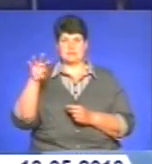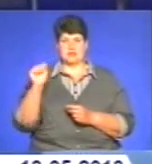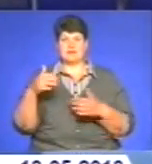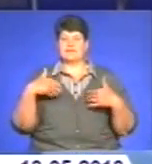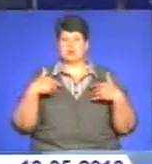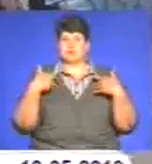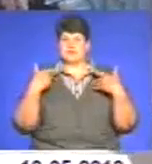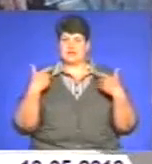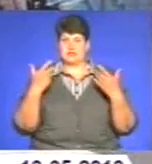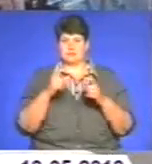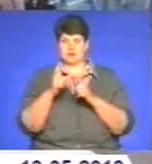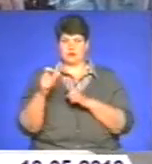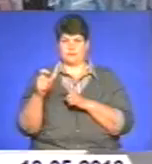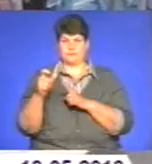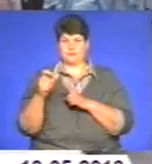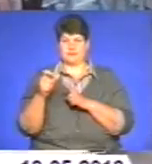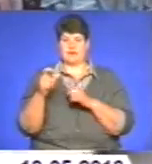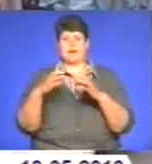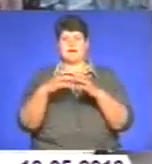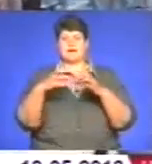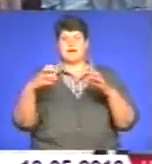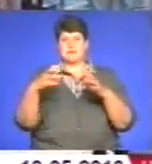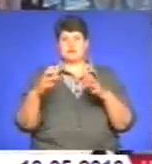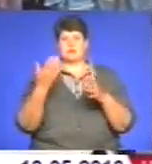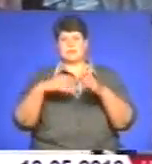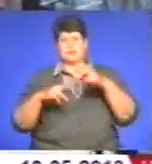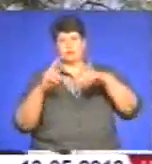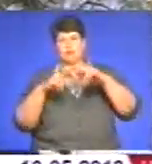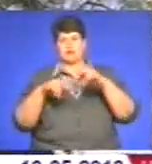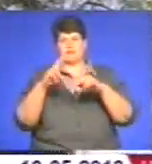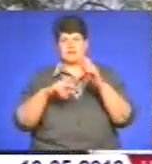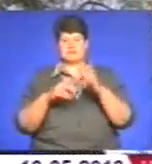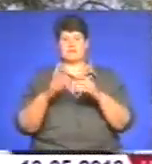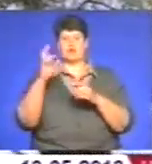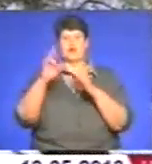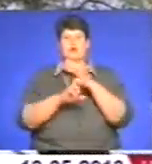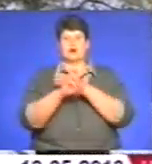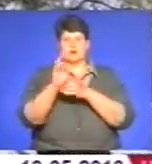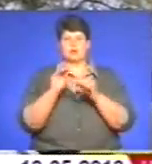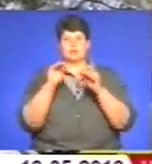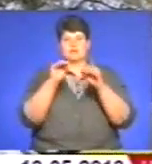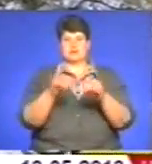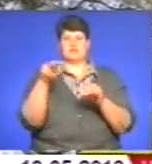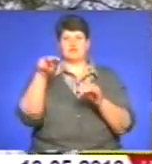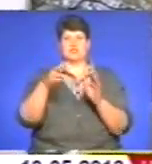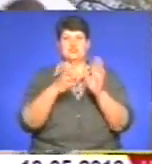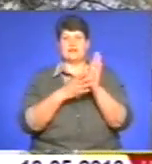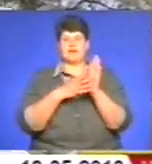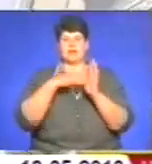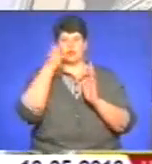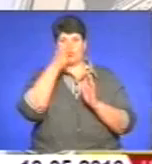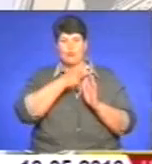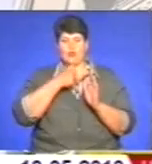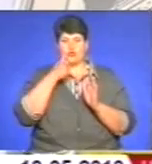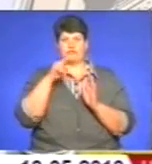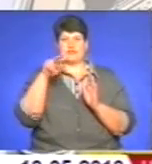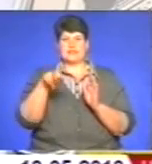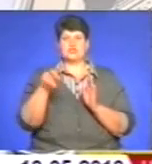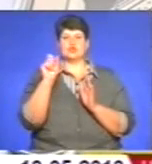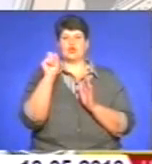словом. Капсулу під будівництво храму Преображення Господнього заклали ще у 2009 році. У